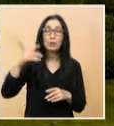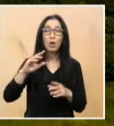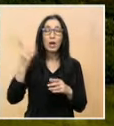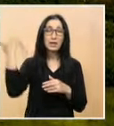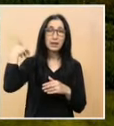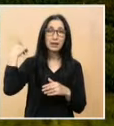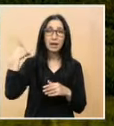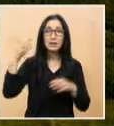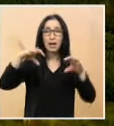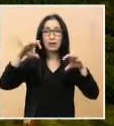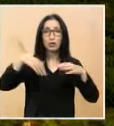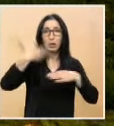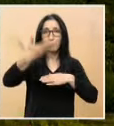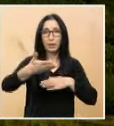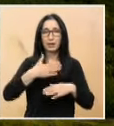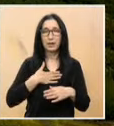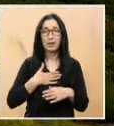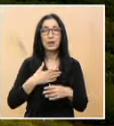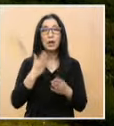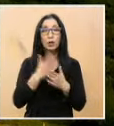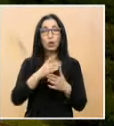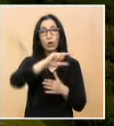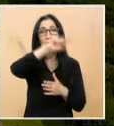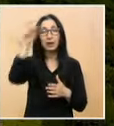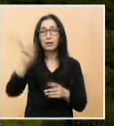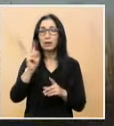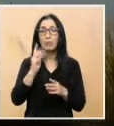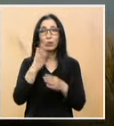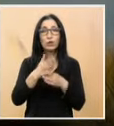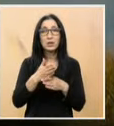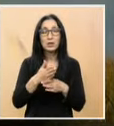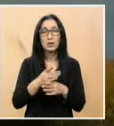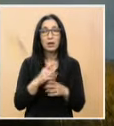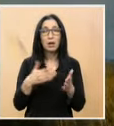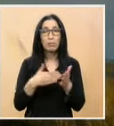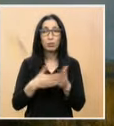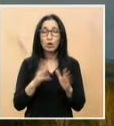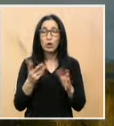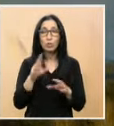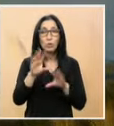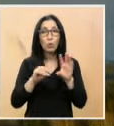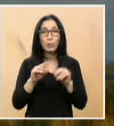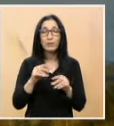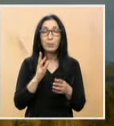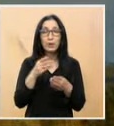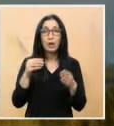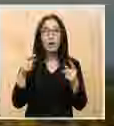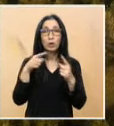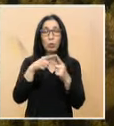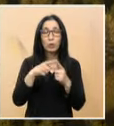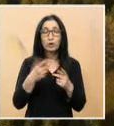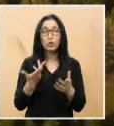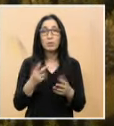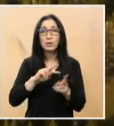зад нас, а дъжда пред нас. До дъгата не може да се стигне, понеже като се опитваме да я доближим,